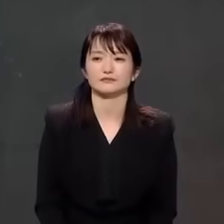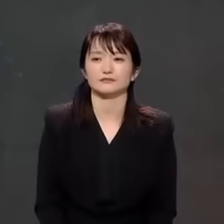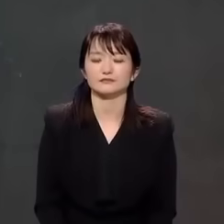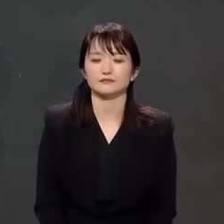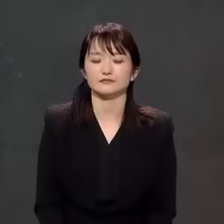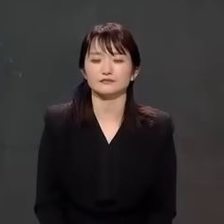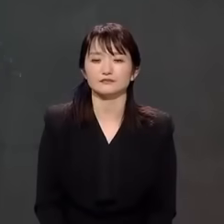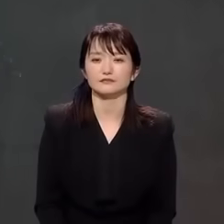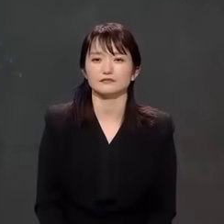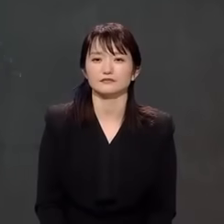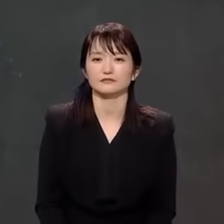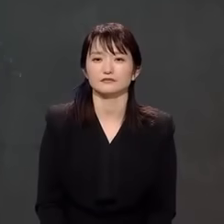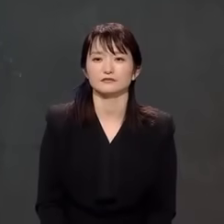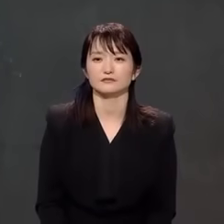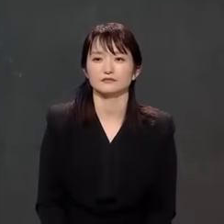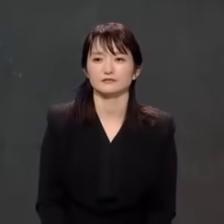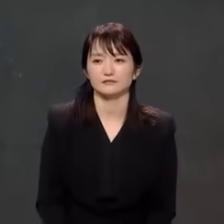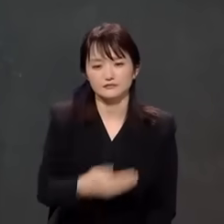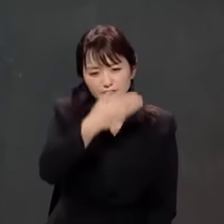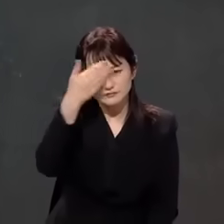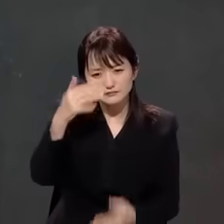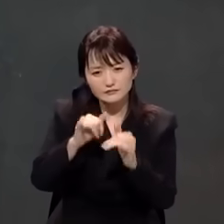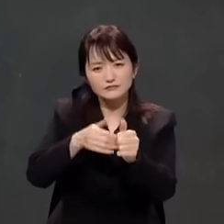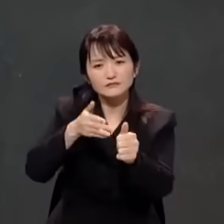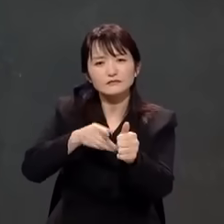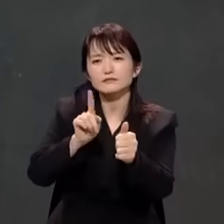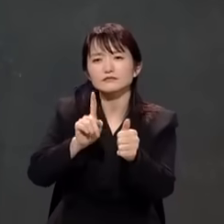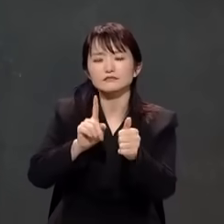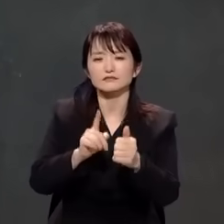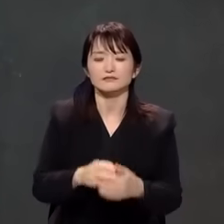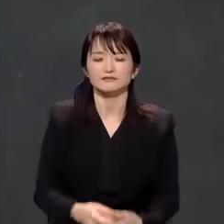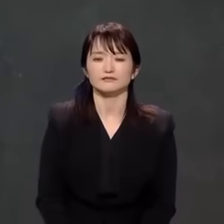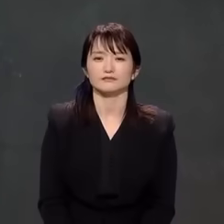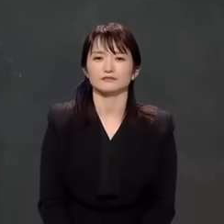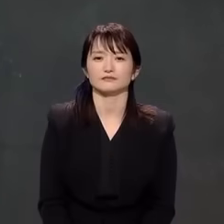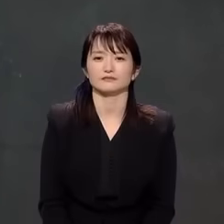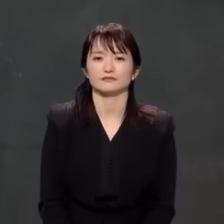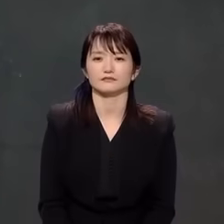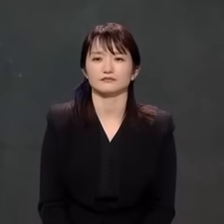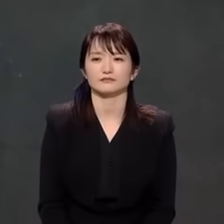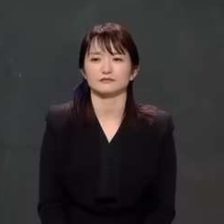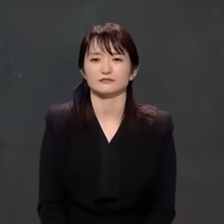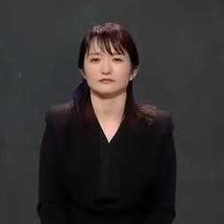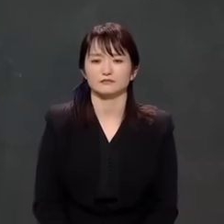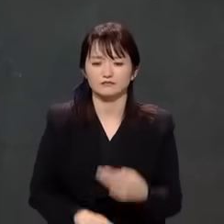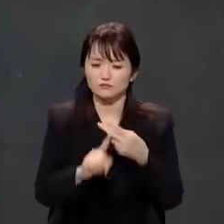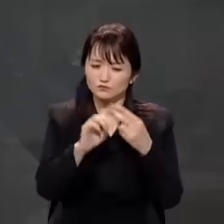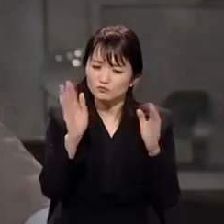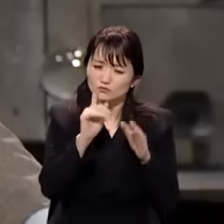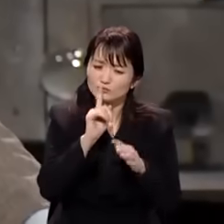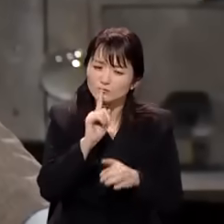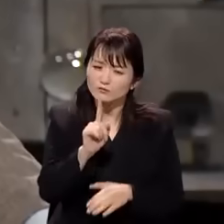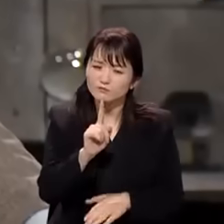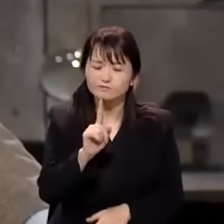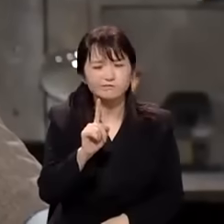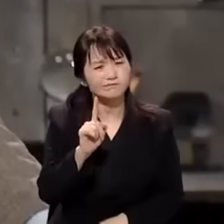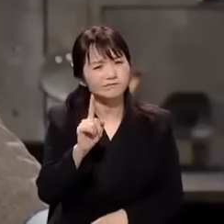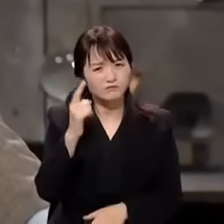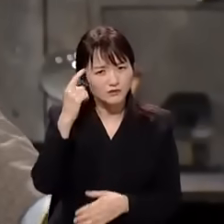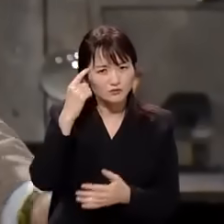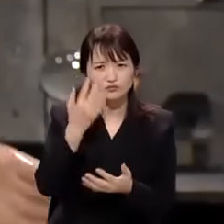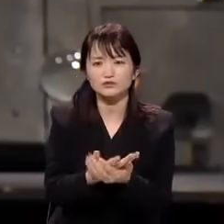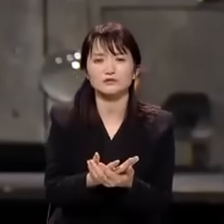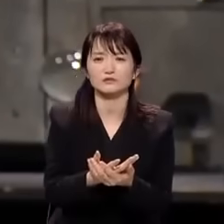짚어보죠 젊은 분으로 부탁한다는게 무슨 소린가요 아이 참 이게 중학생이 이런 말 했다는 거 자체가 너무